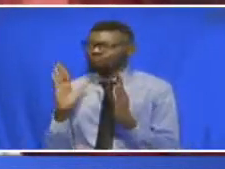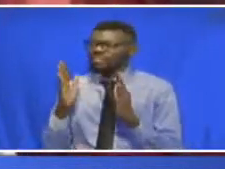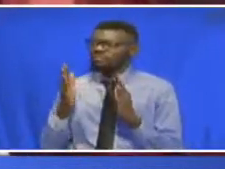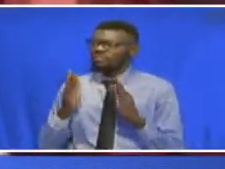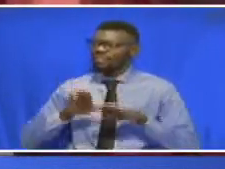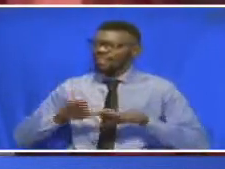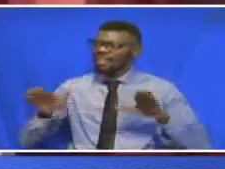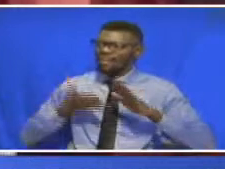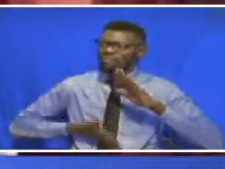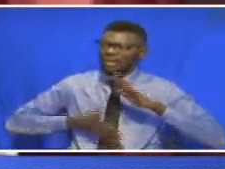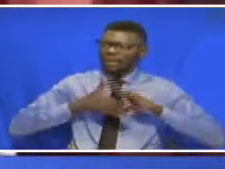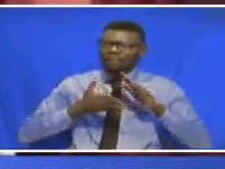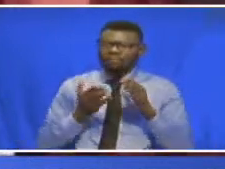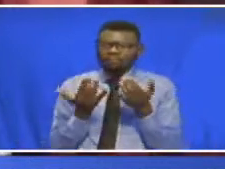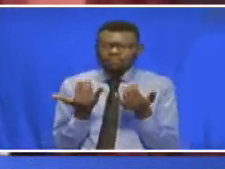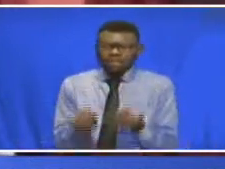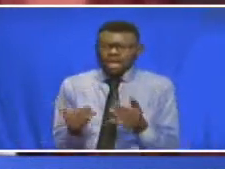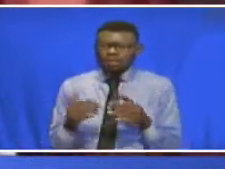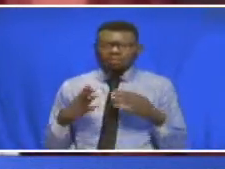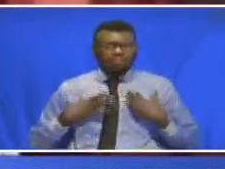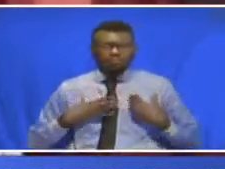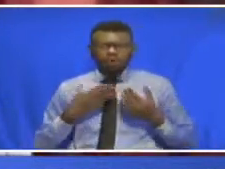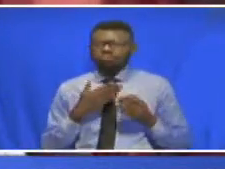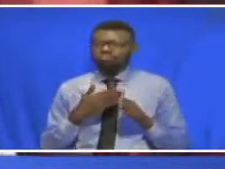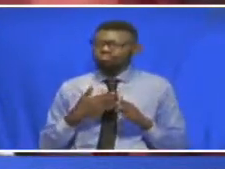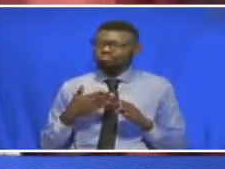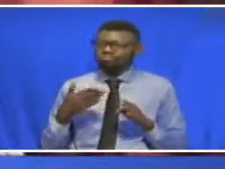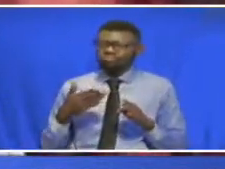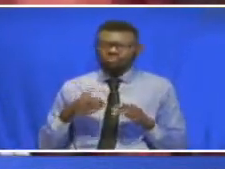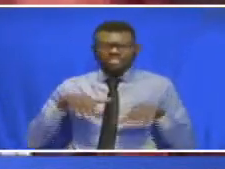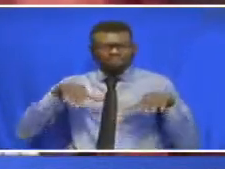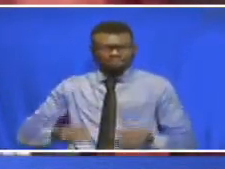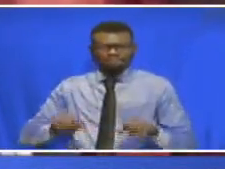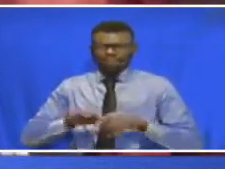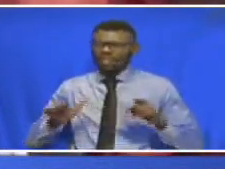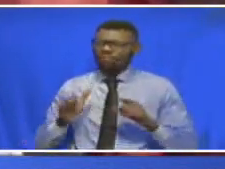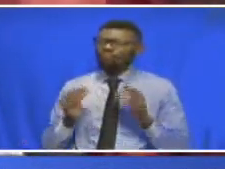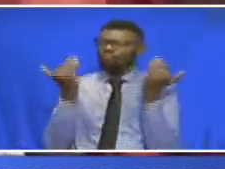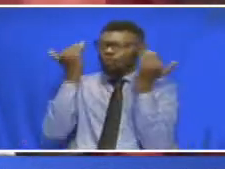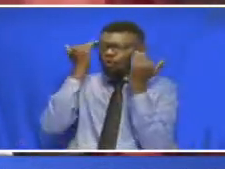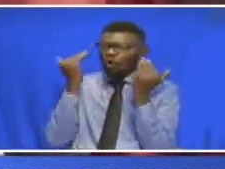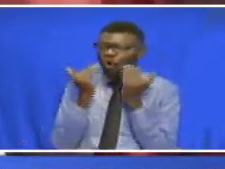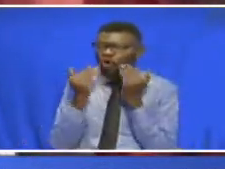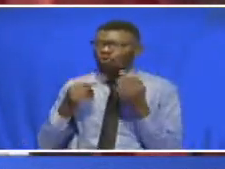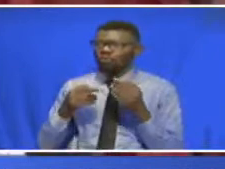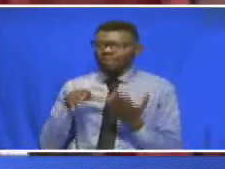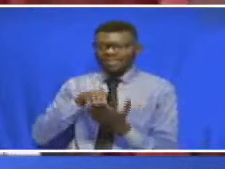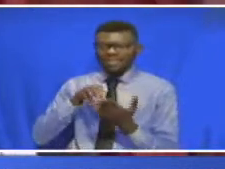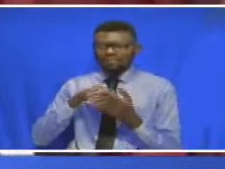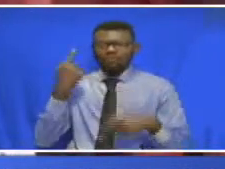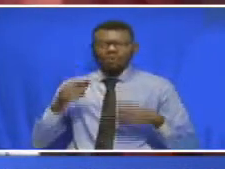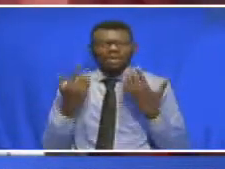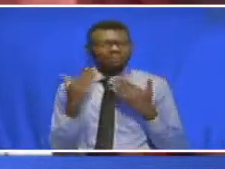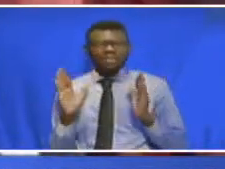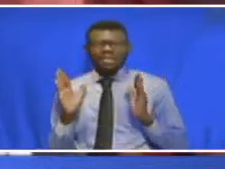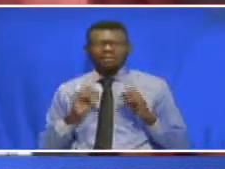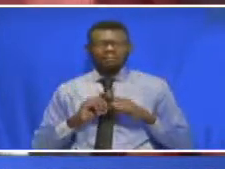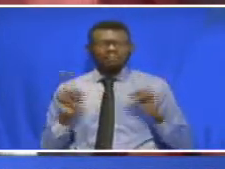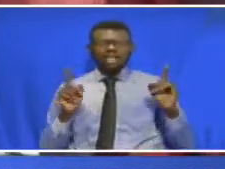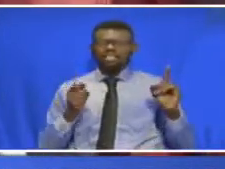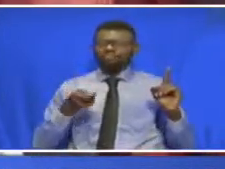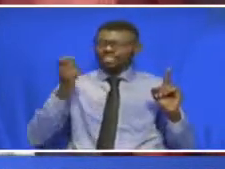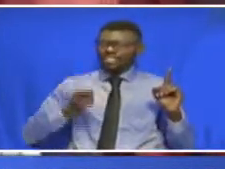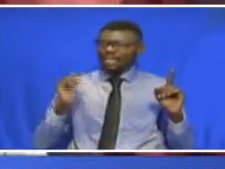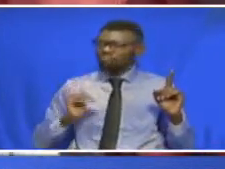Sasa matapeli wamekuja wameingilia shamba, tumeenda kotini, tumeshinda case. Jaji mkubwa amekataa kusoma file, amekataa